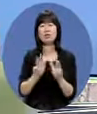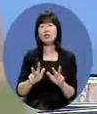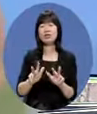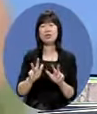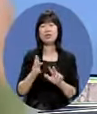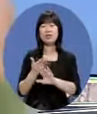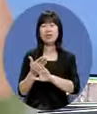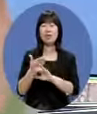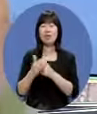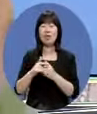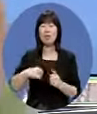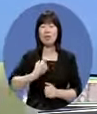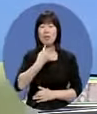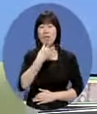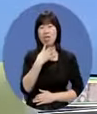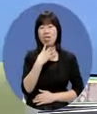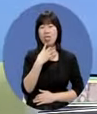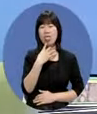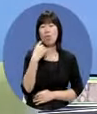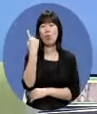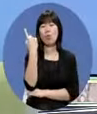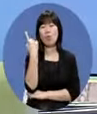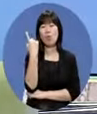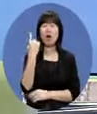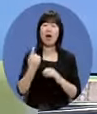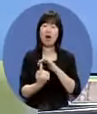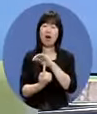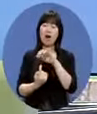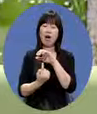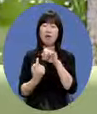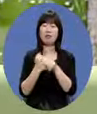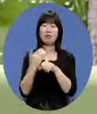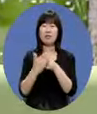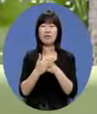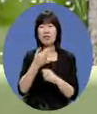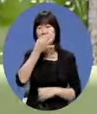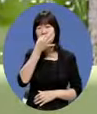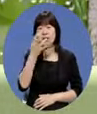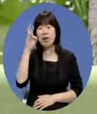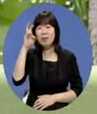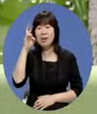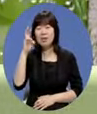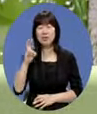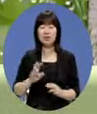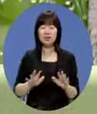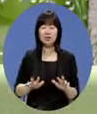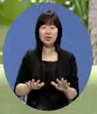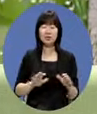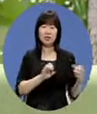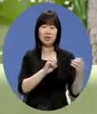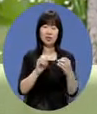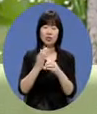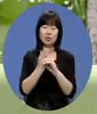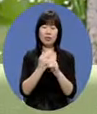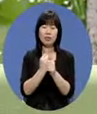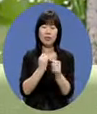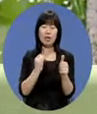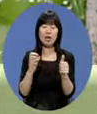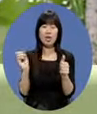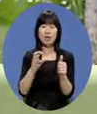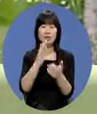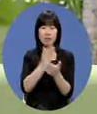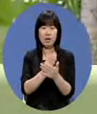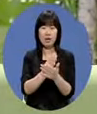이제 박탈감으로 학교 가서 너무 힘든 거예요. 아 근데 이제 대화를 하는 중에 사실은 남편한테 하지 말아야 될